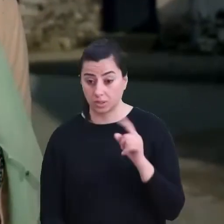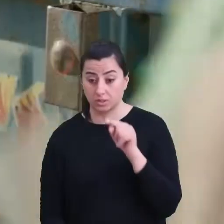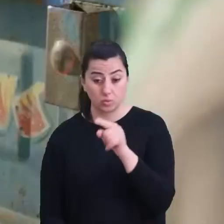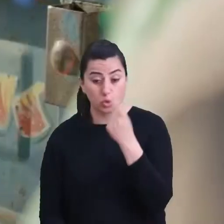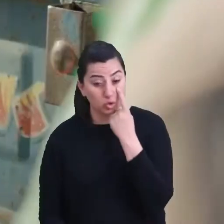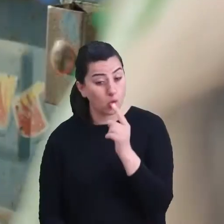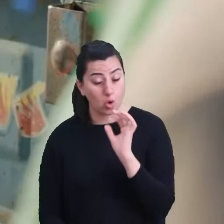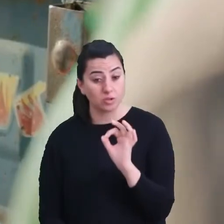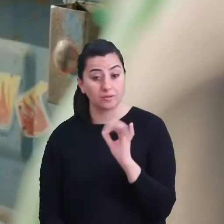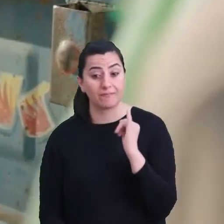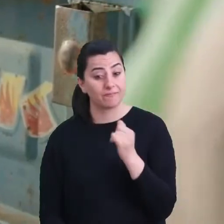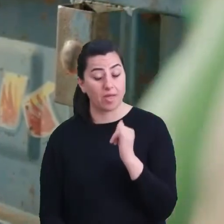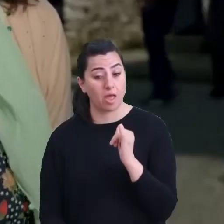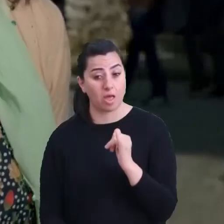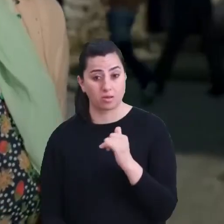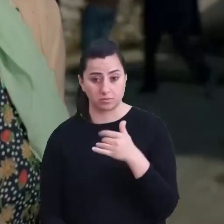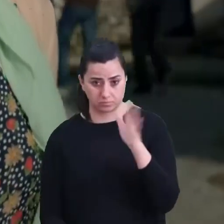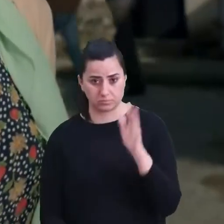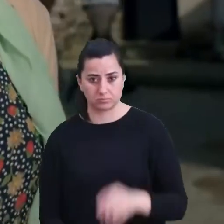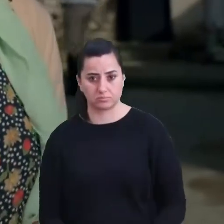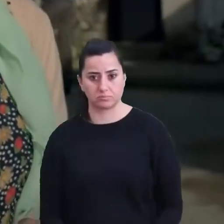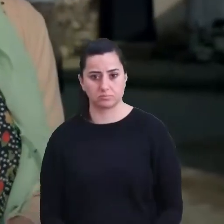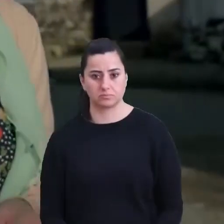bir daha buralarda görürsem fena yaparım onu göre.